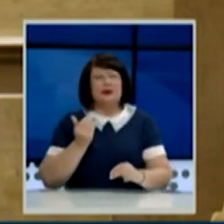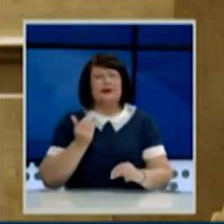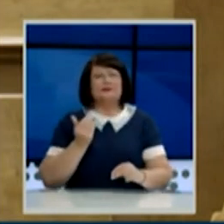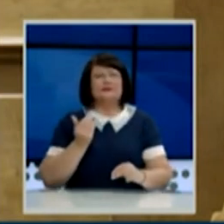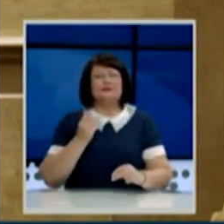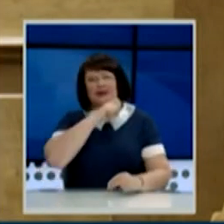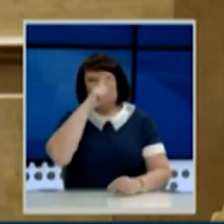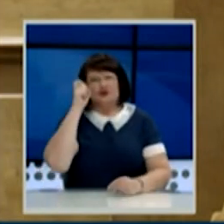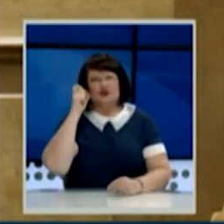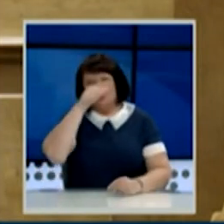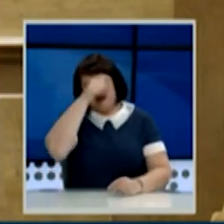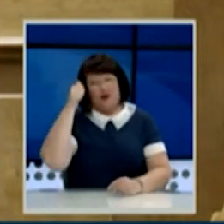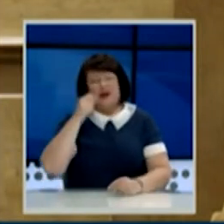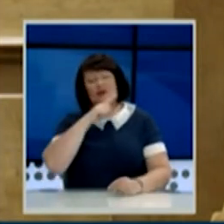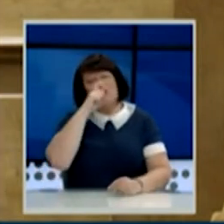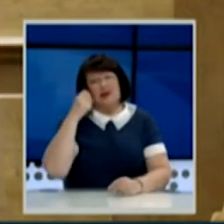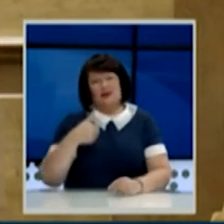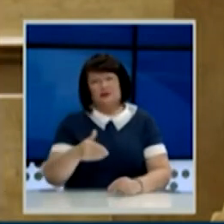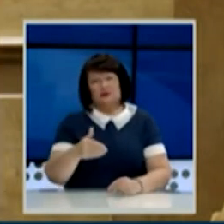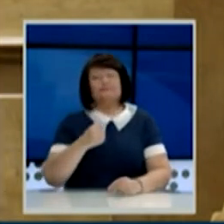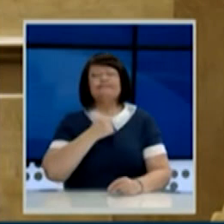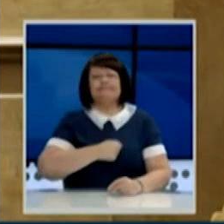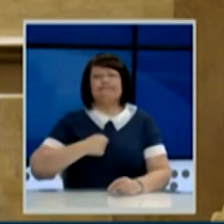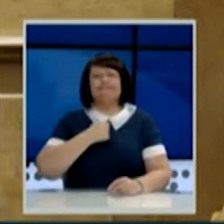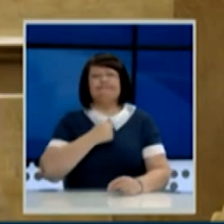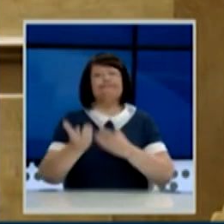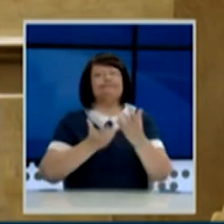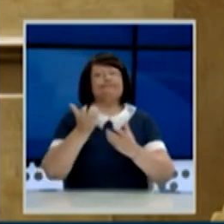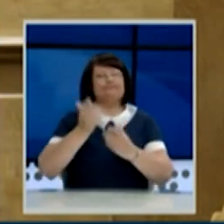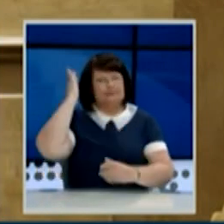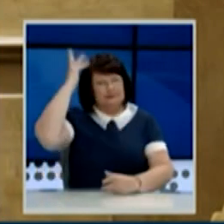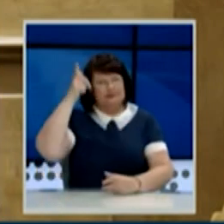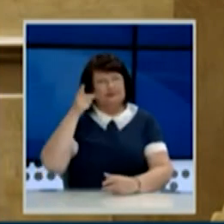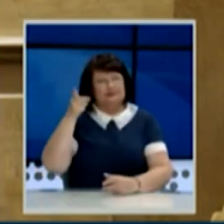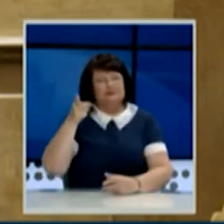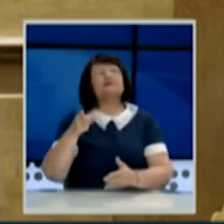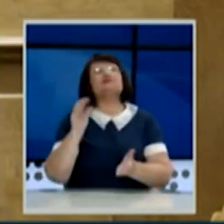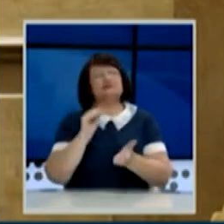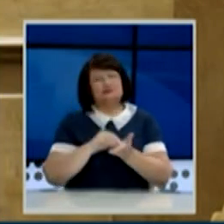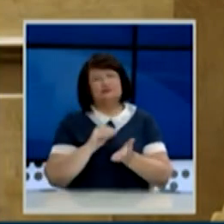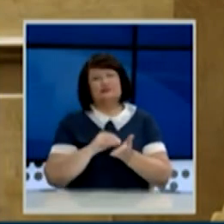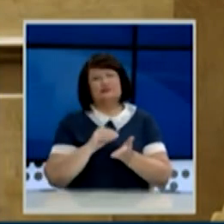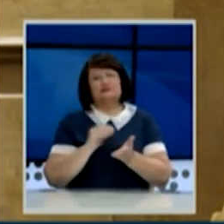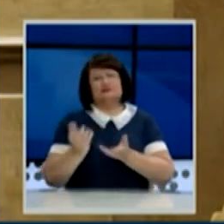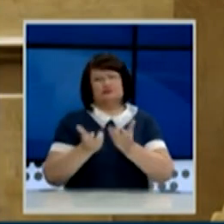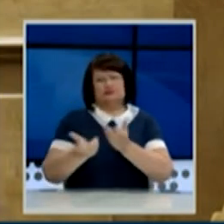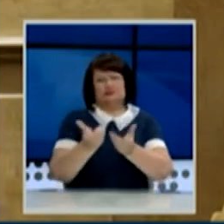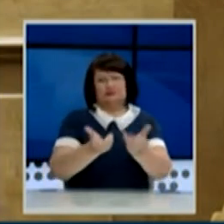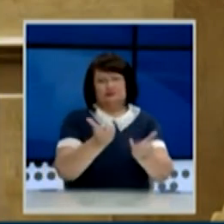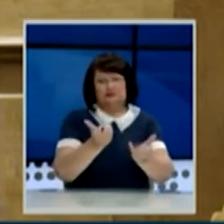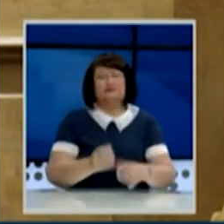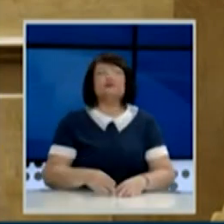δεν αμφισβητεί ότι κέρδισε τις εκλογές. Όμως όσοι πιστέψαν ότι η σταθερότητα που εξήγηλε